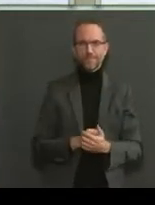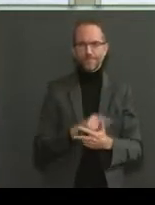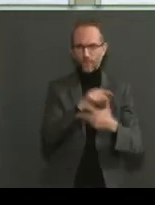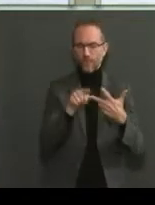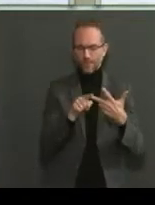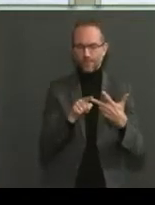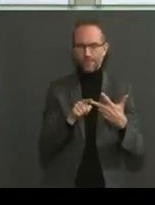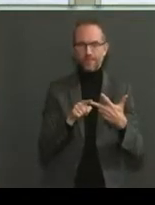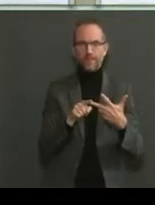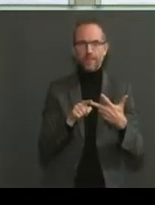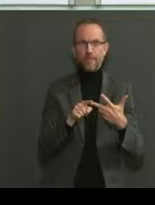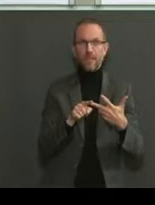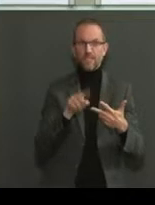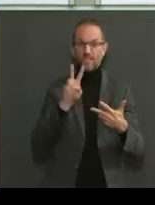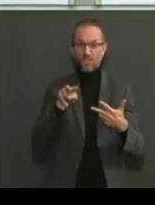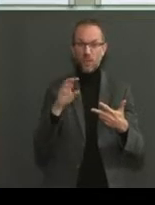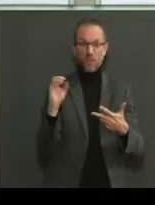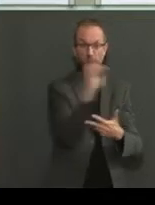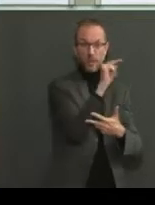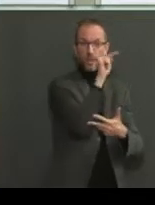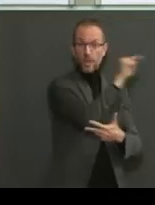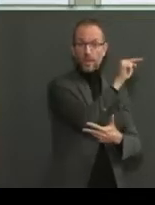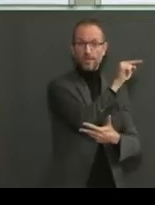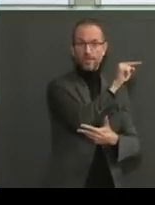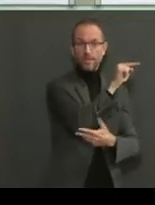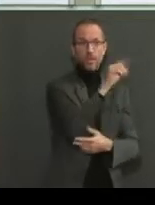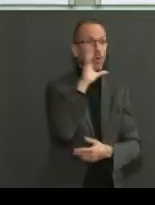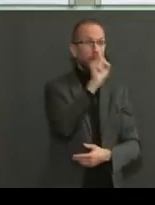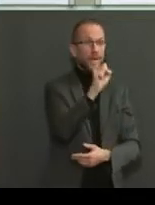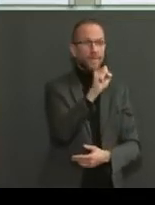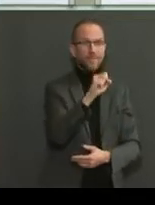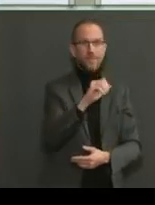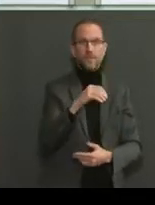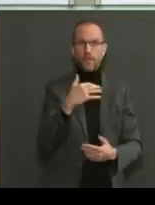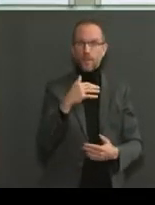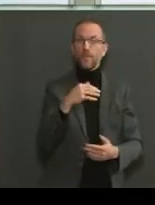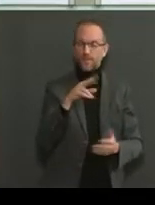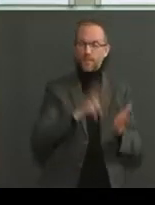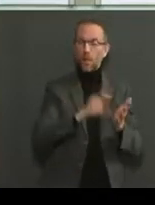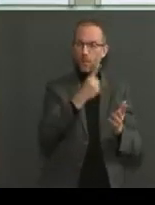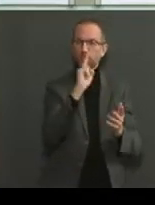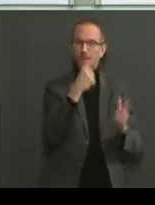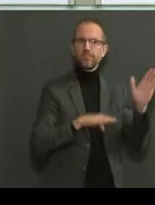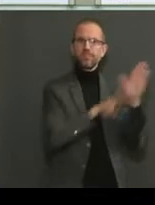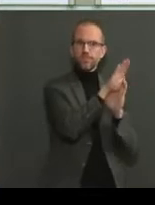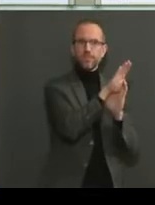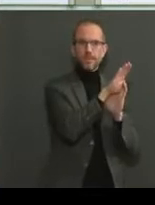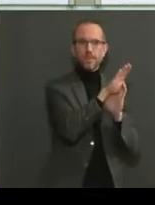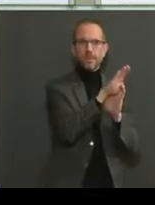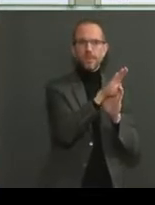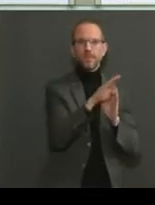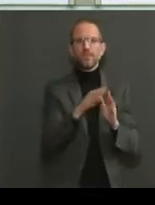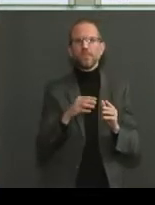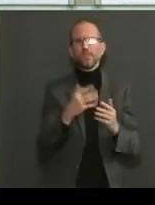En Flandre occidentale, où nous constatons la plus forte augmentation, les chiffres augmentent dans toutes